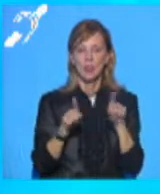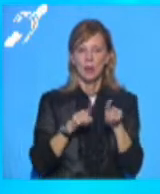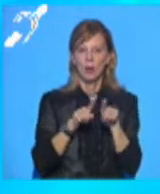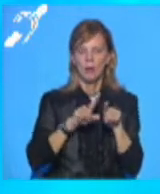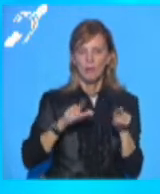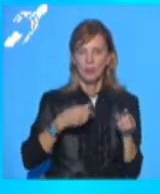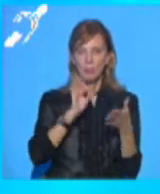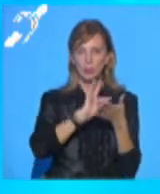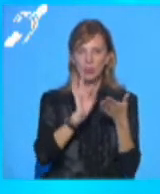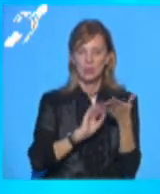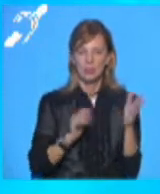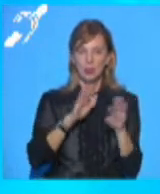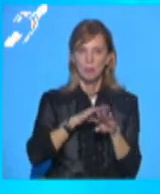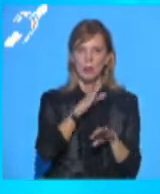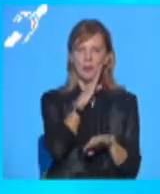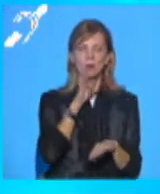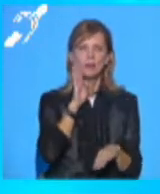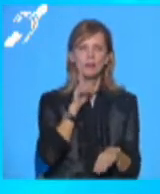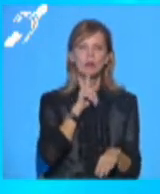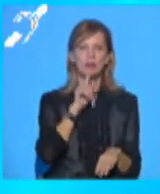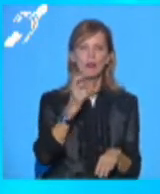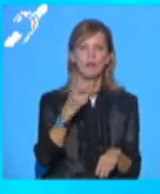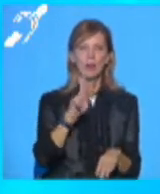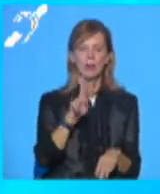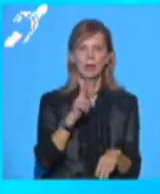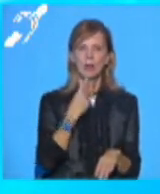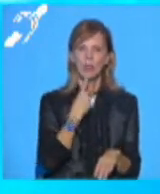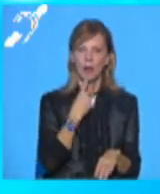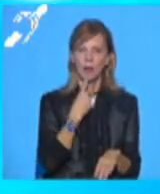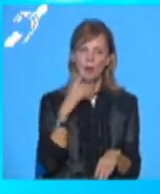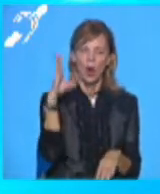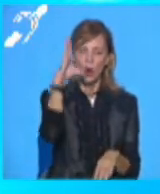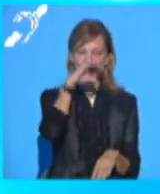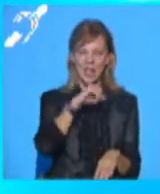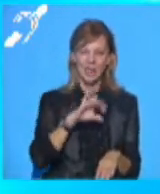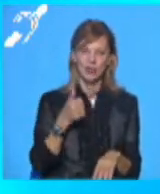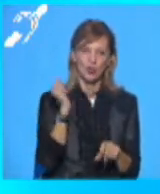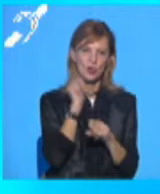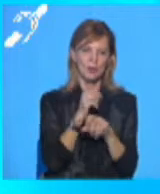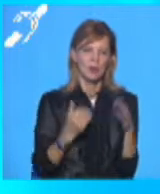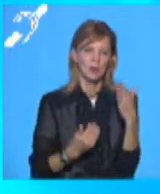0746145204. De asemenea, ne puteți contacta și pe pagina de Facebook TVR Craiova. O seară și o